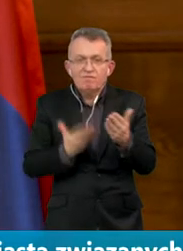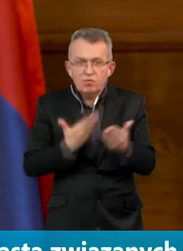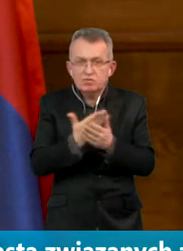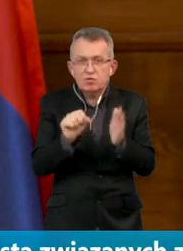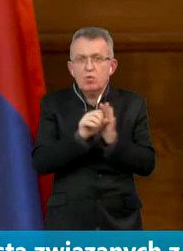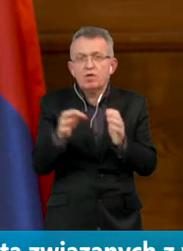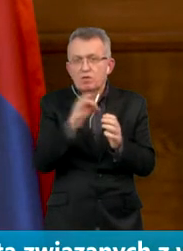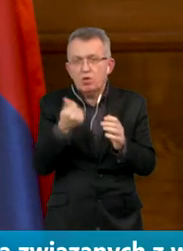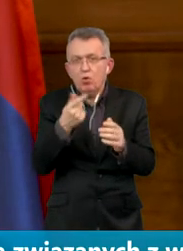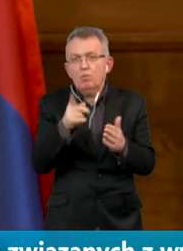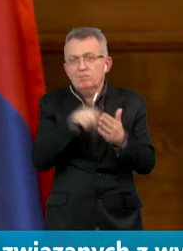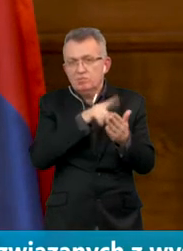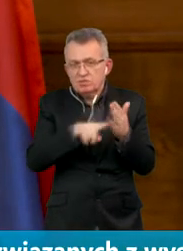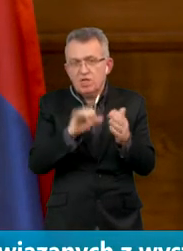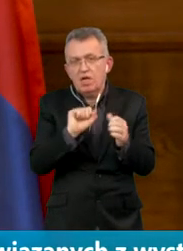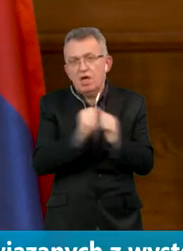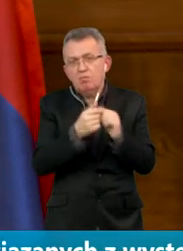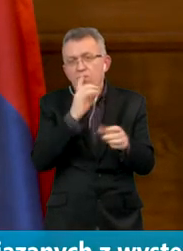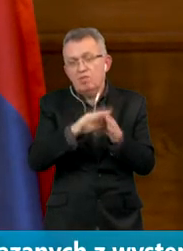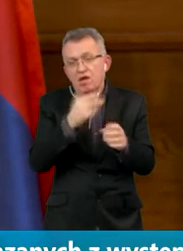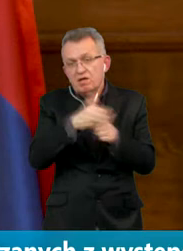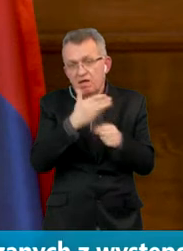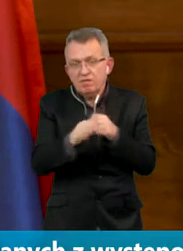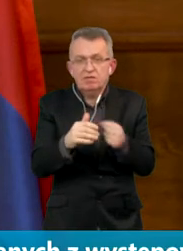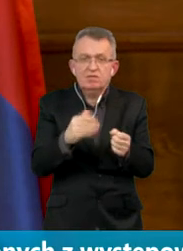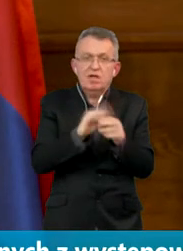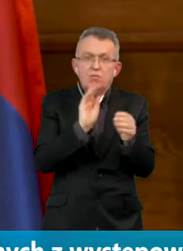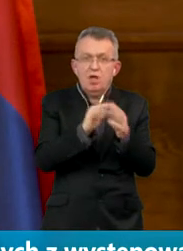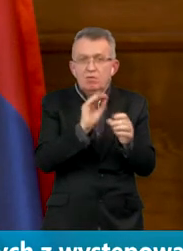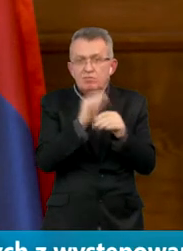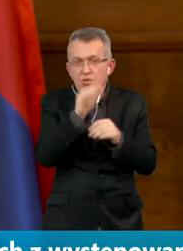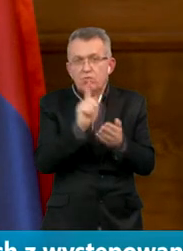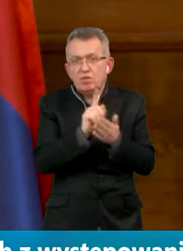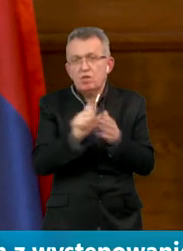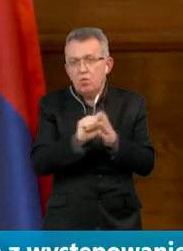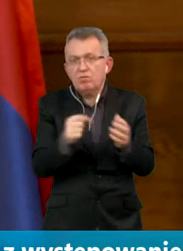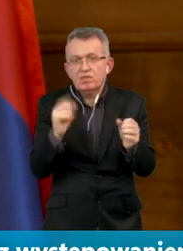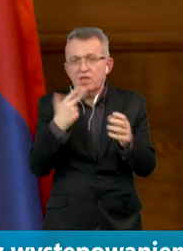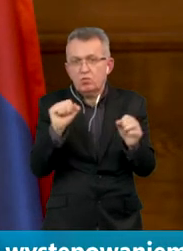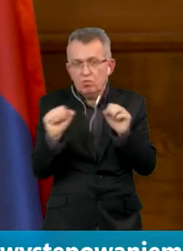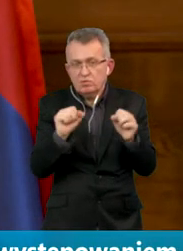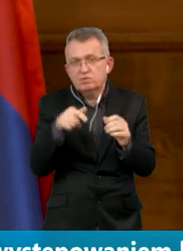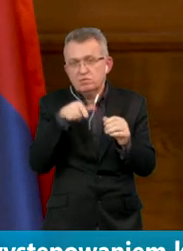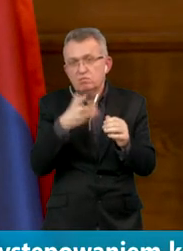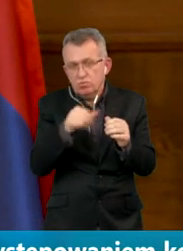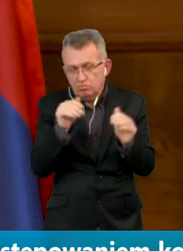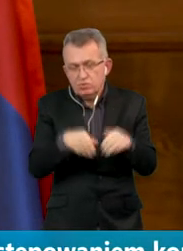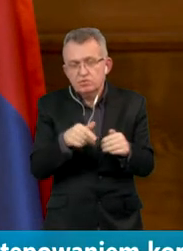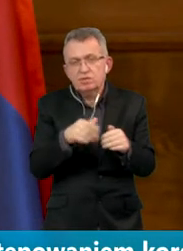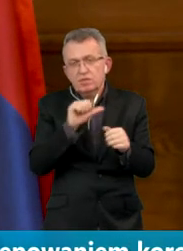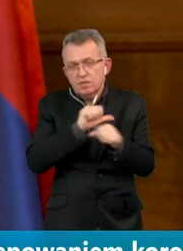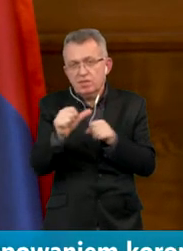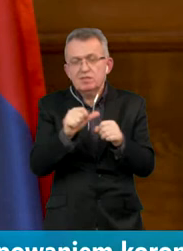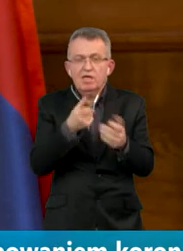gminy o umorzenie bądź o złożenie na raty albo odroczenie terminu zapłaty podatku od nieruchomości i to jest robione. Każda sprawa oczywiście jest